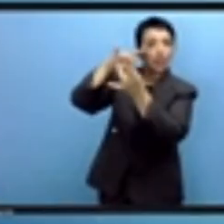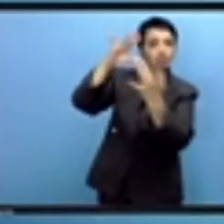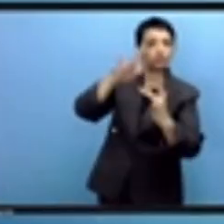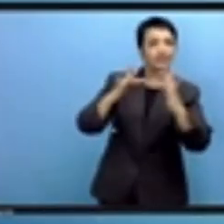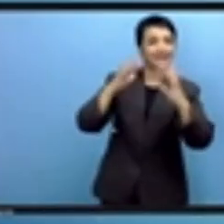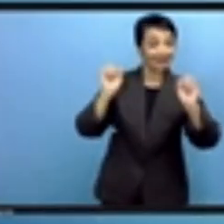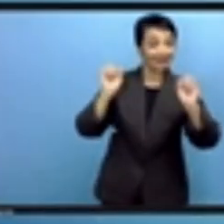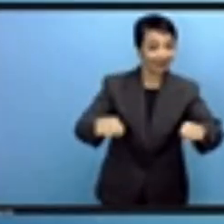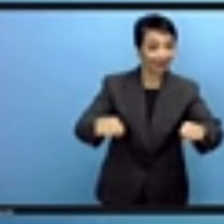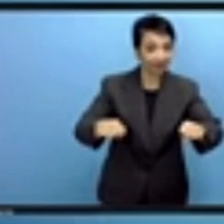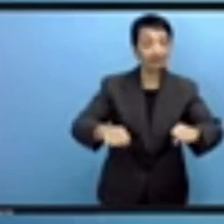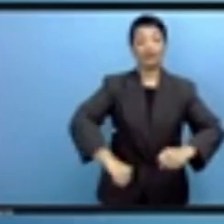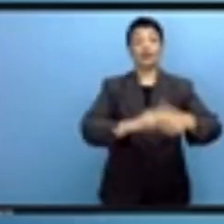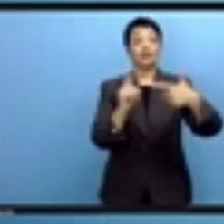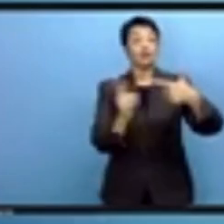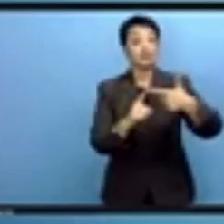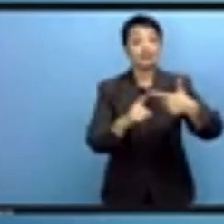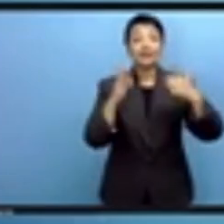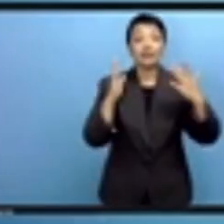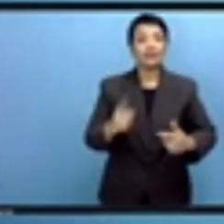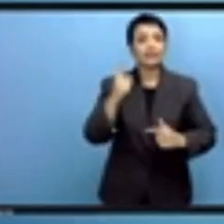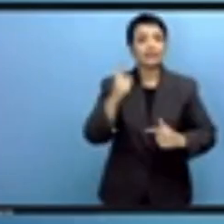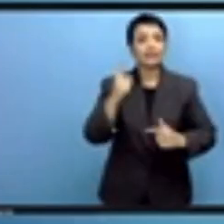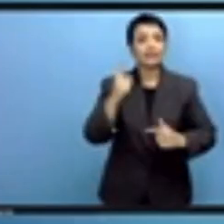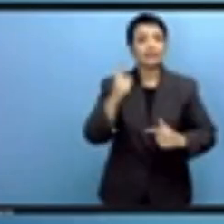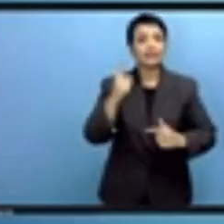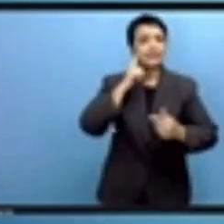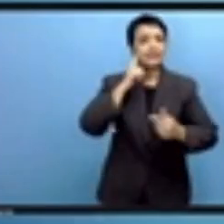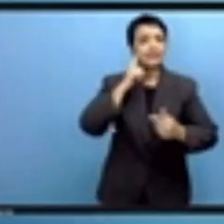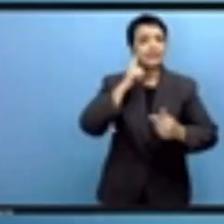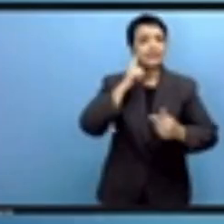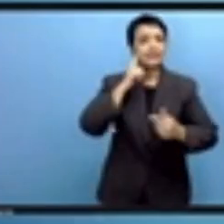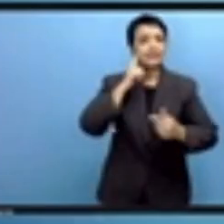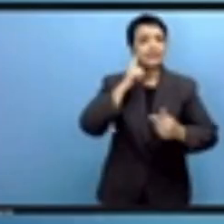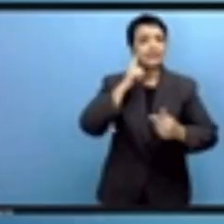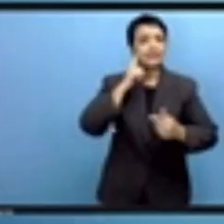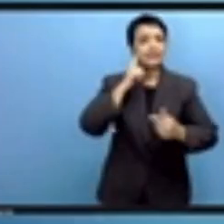数字连接的物理的基础设施的问题，